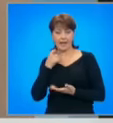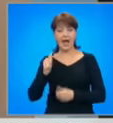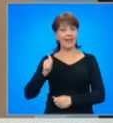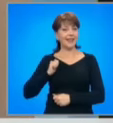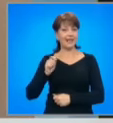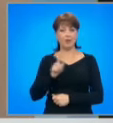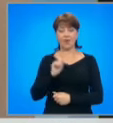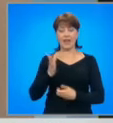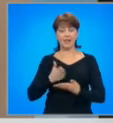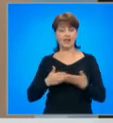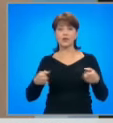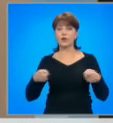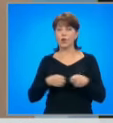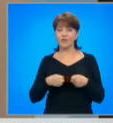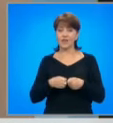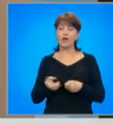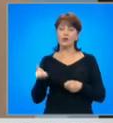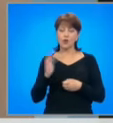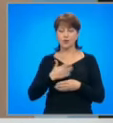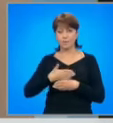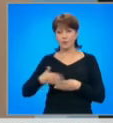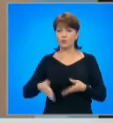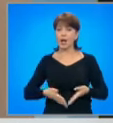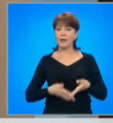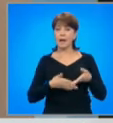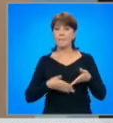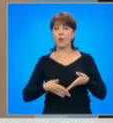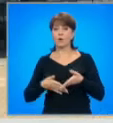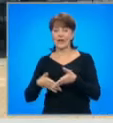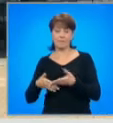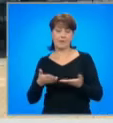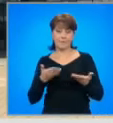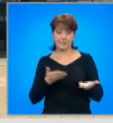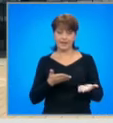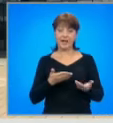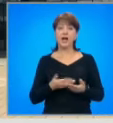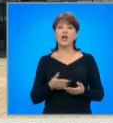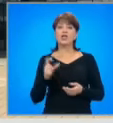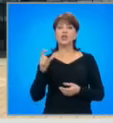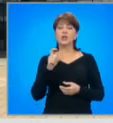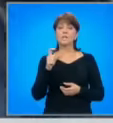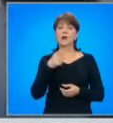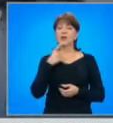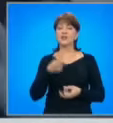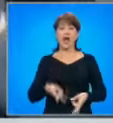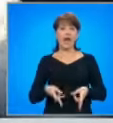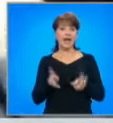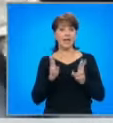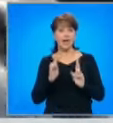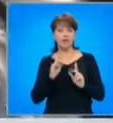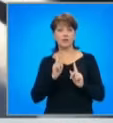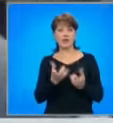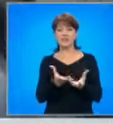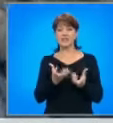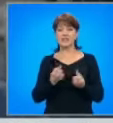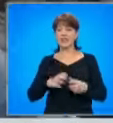от конфликта, но ще продължава да осигурява подкрепа на Киев. Колкото до членството на Украина в Алианса, Столтенберг заяви, че решението трябва да бъде